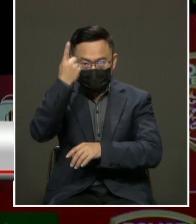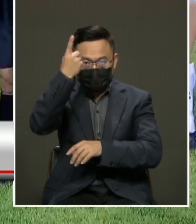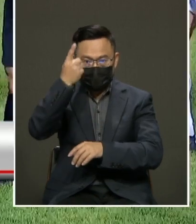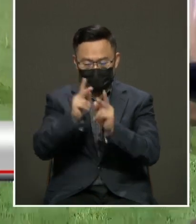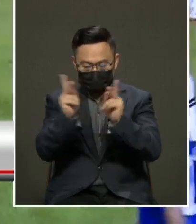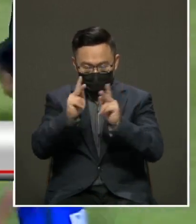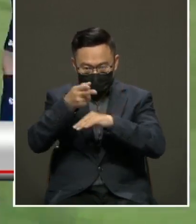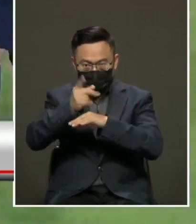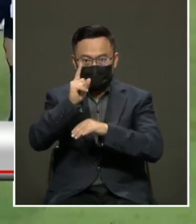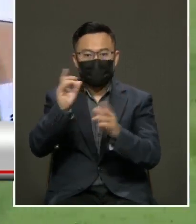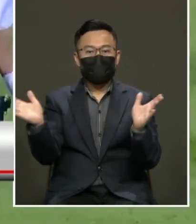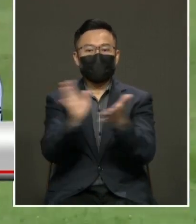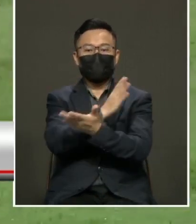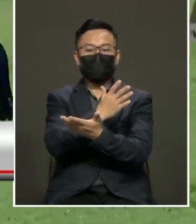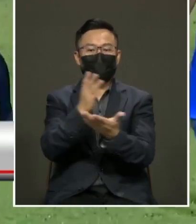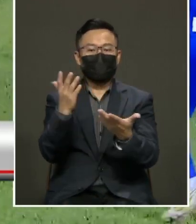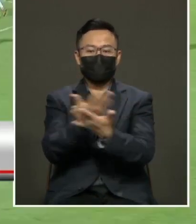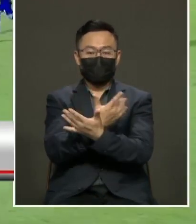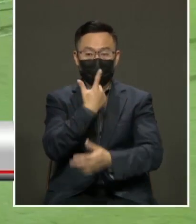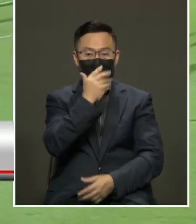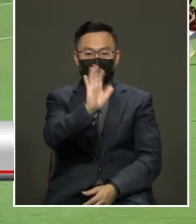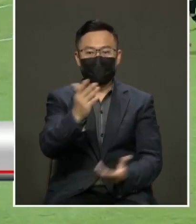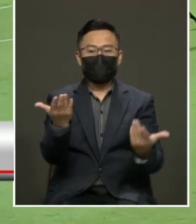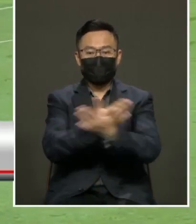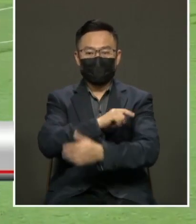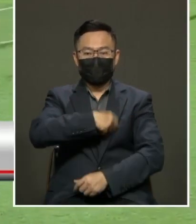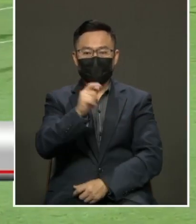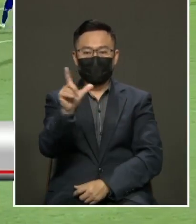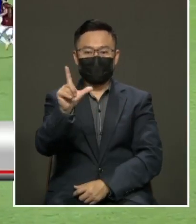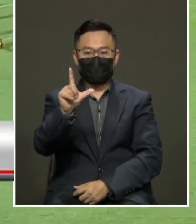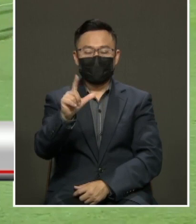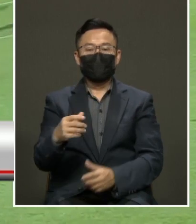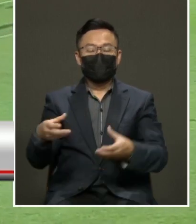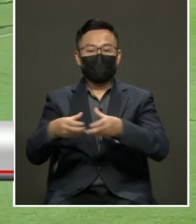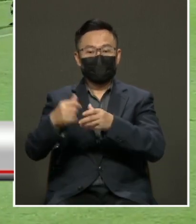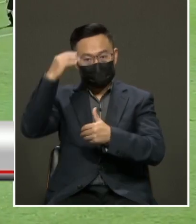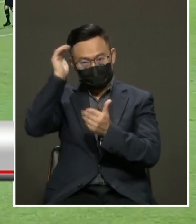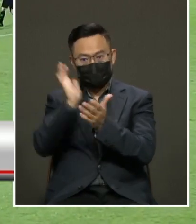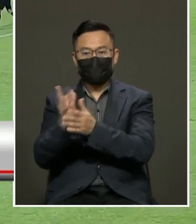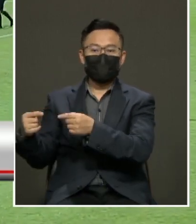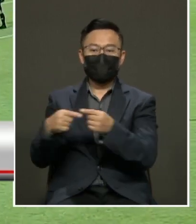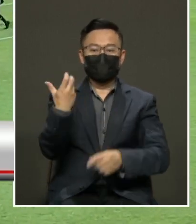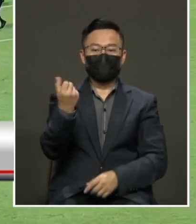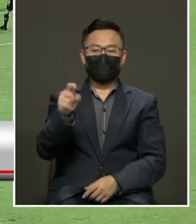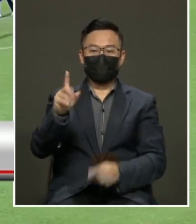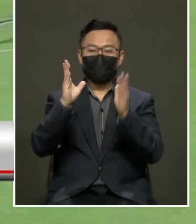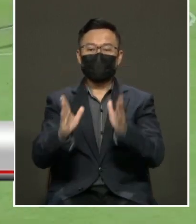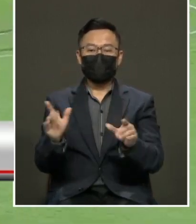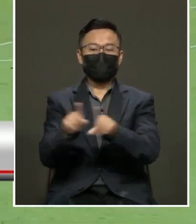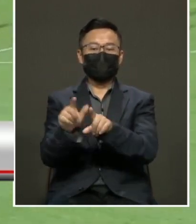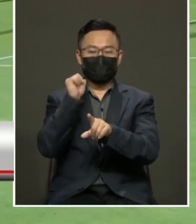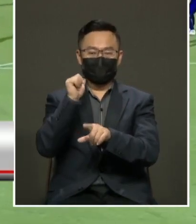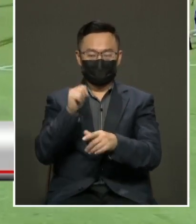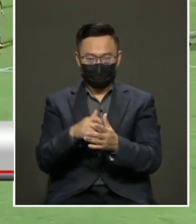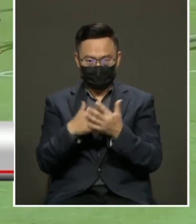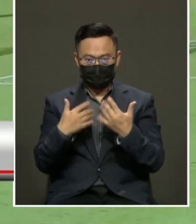ป็นเพียงแค่ใบเหลืองเท่านั้นโปลิสเทโรก็เลยรอดตัวไปค่ะยังเหลือผู้เล่นเท่าเดิมนะคะแล้วก็ช่วงท้าย